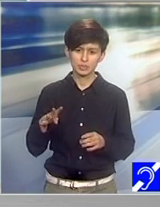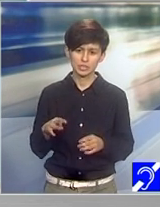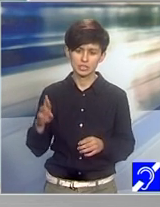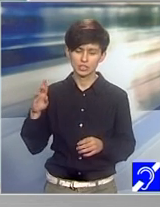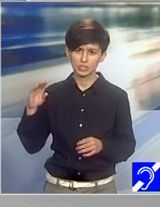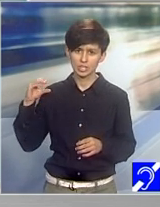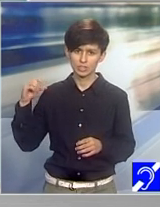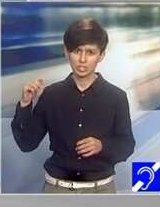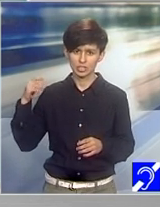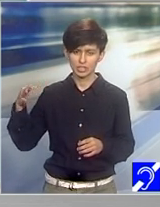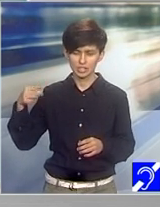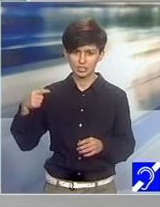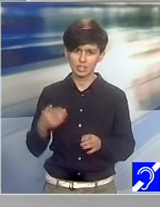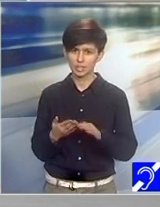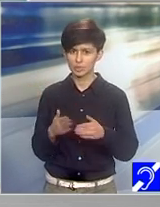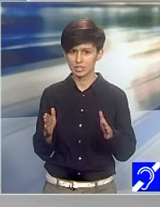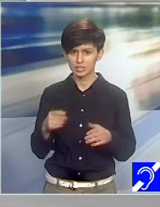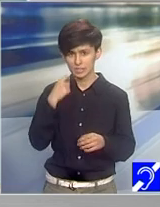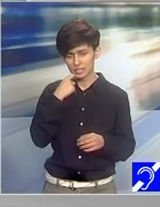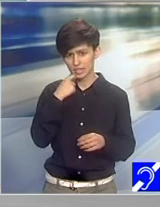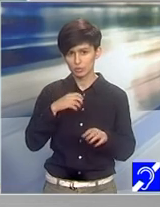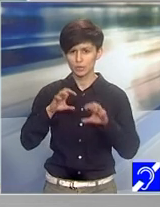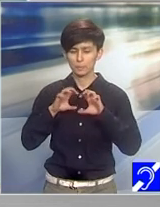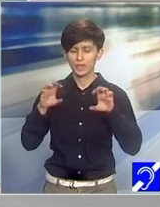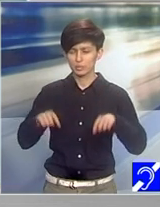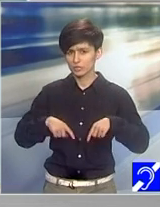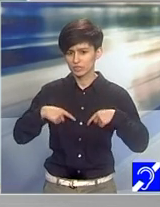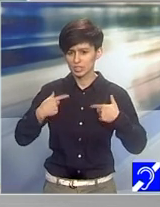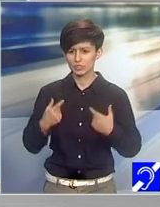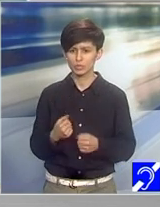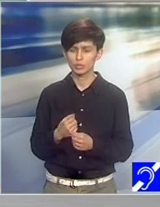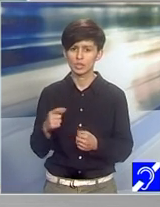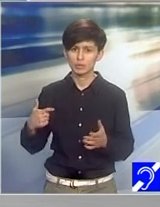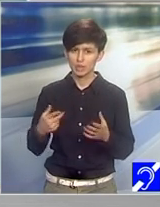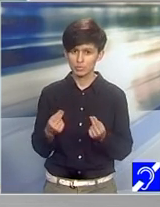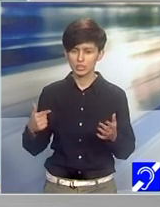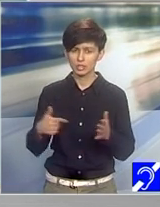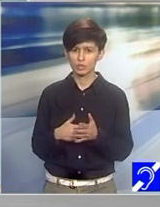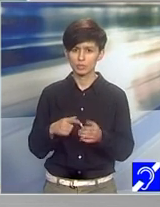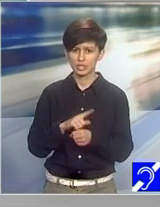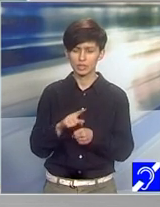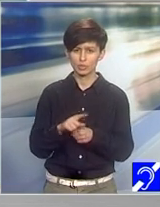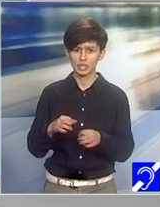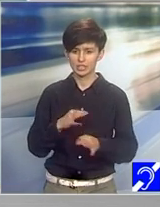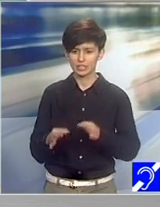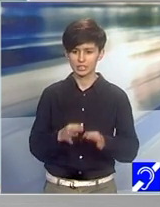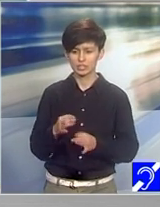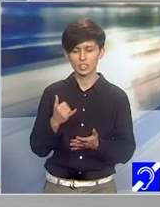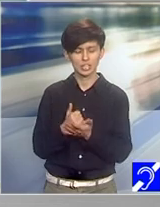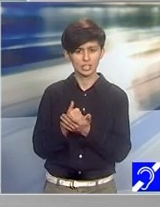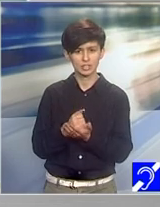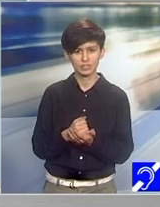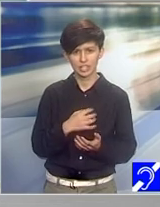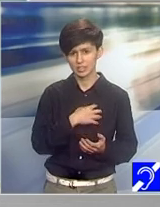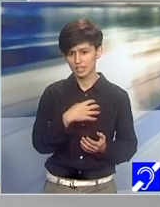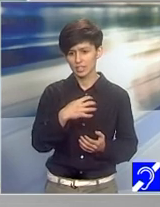Ghiță Căpușan au deschis la Cluj-Napoca un muzeu viu cu peste 2000 de obiecte tradiționale, adevărate comori